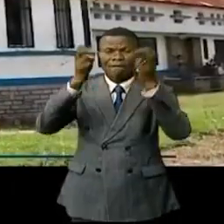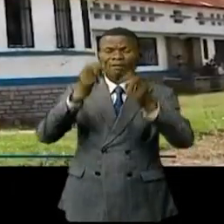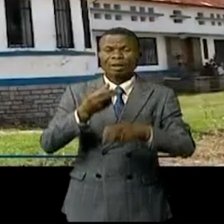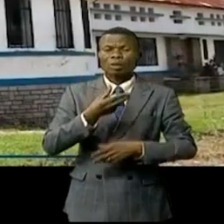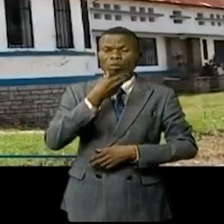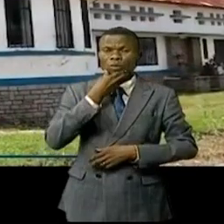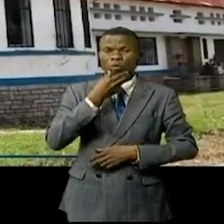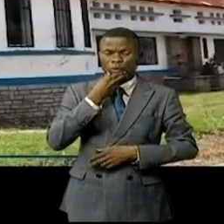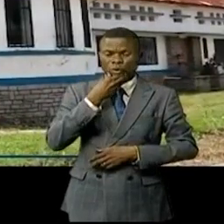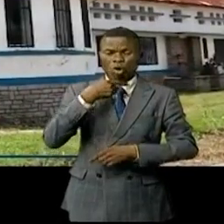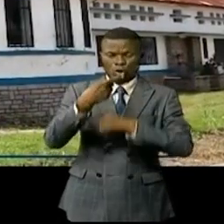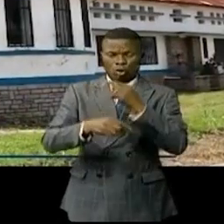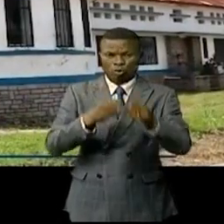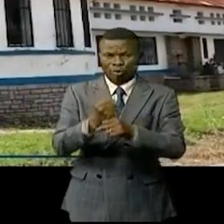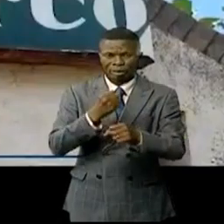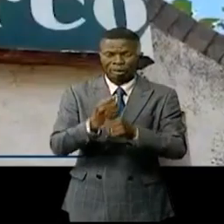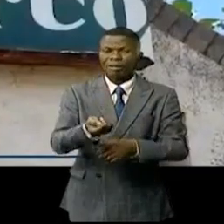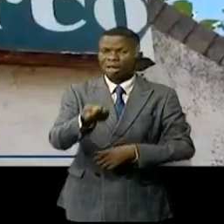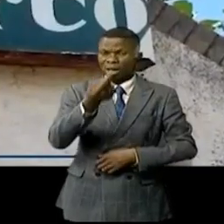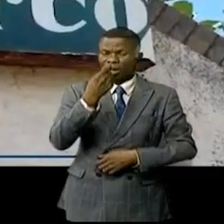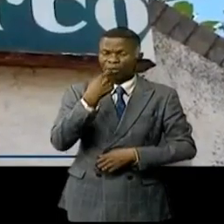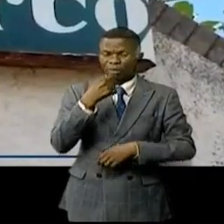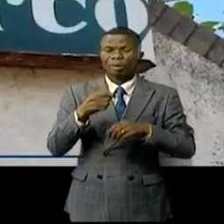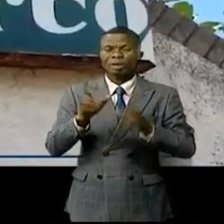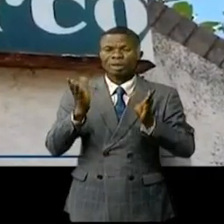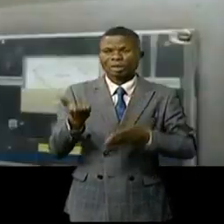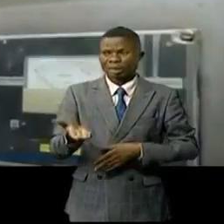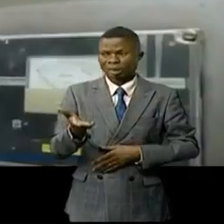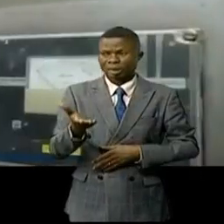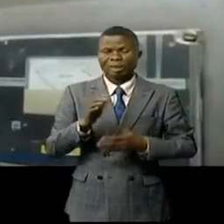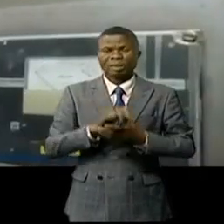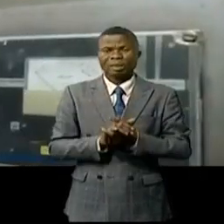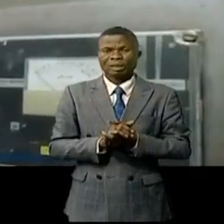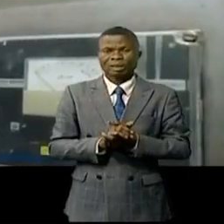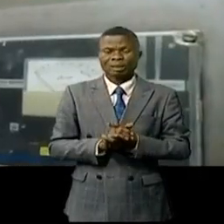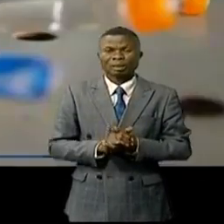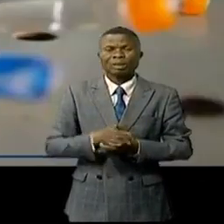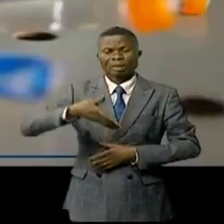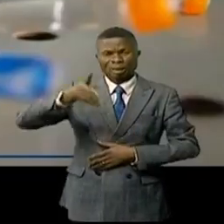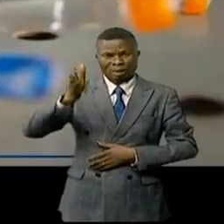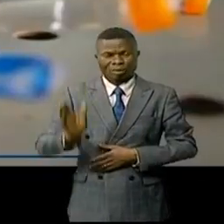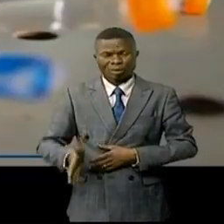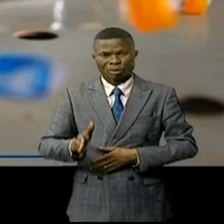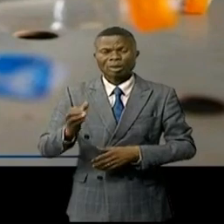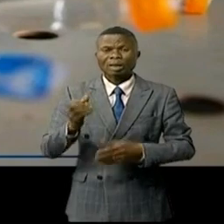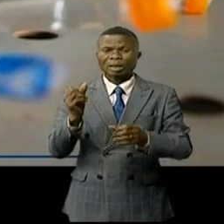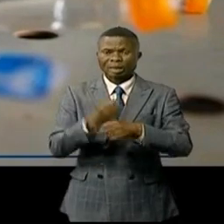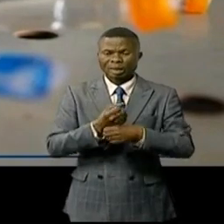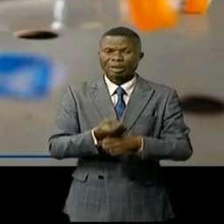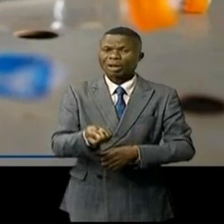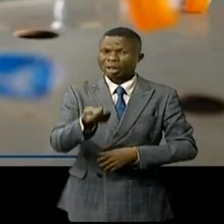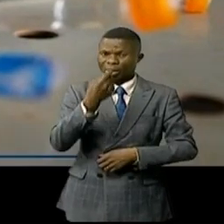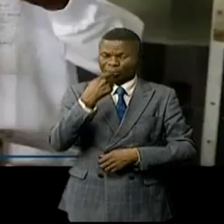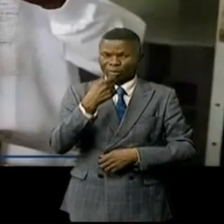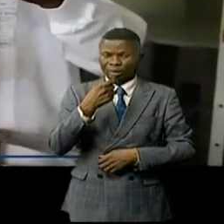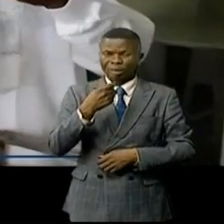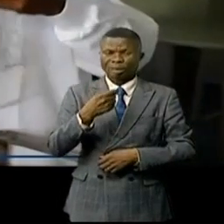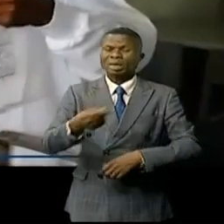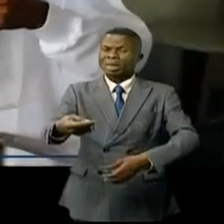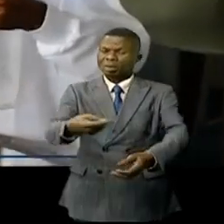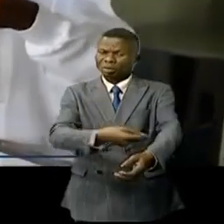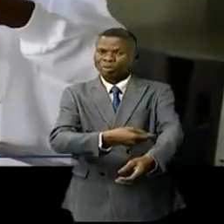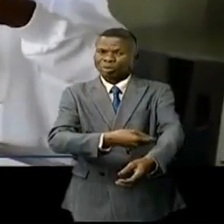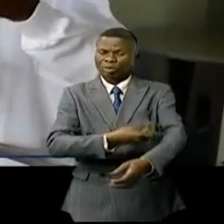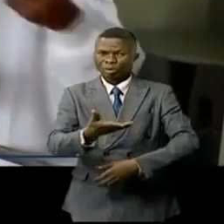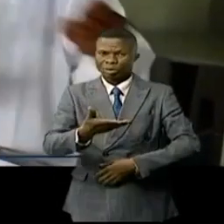reprise des productions à la biopharmaceutique du Congo, Biopharco en sigle, usine spécialisée dans la production des solutés pour la perfusion des malades.